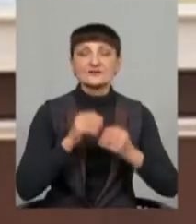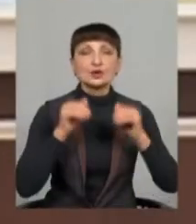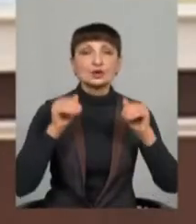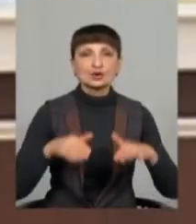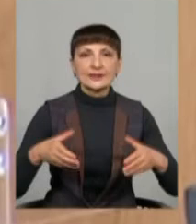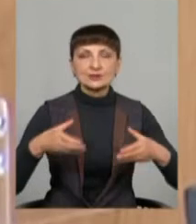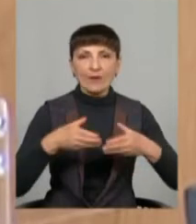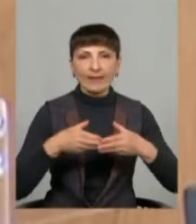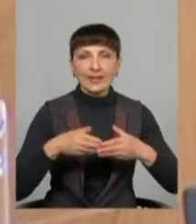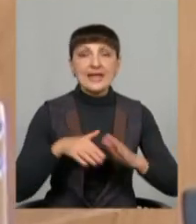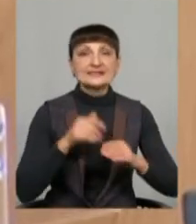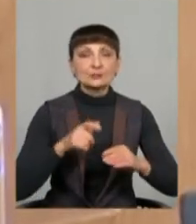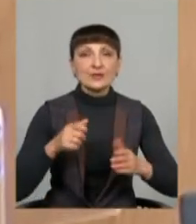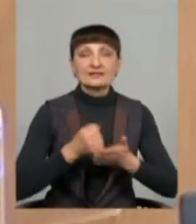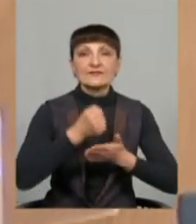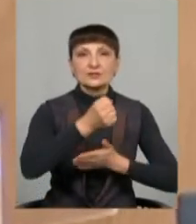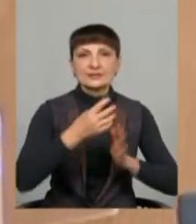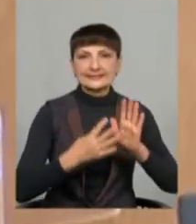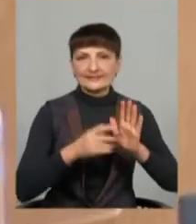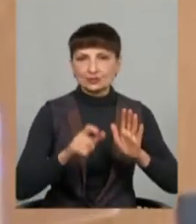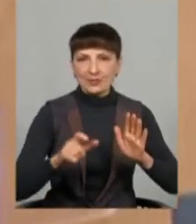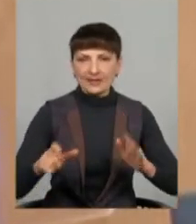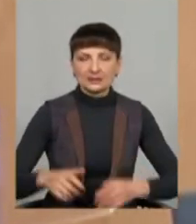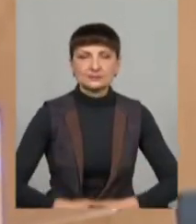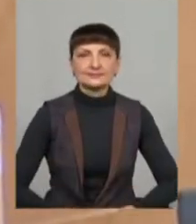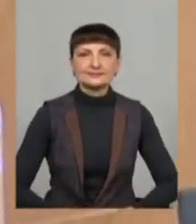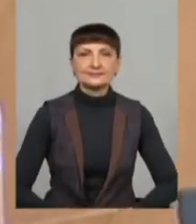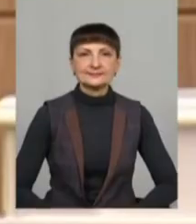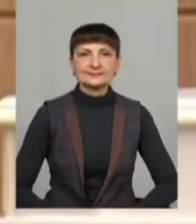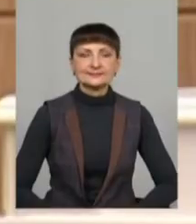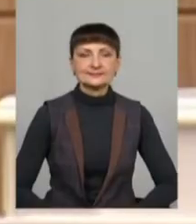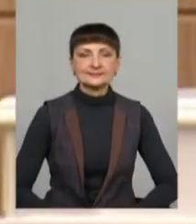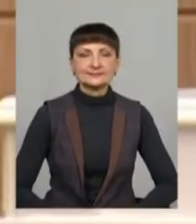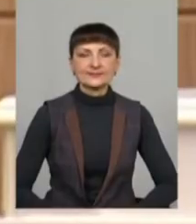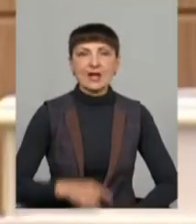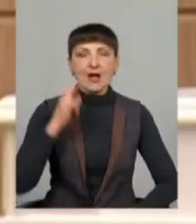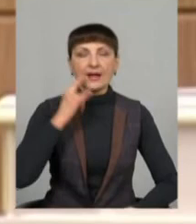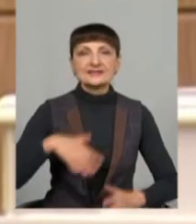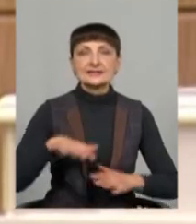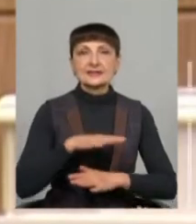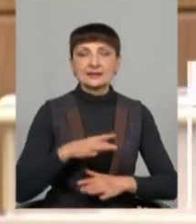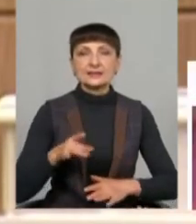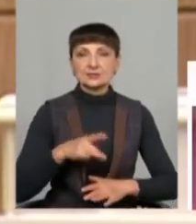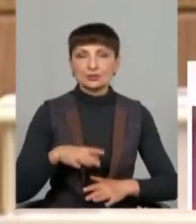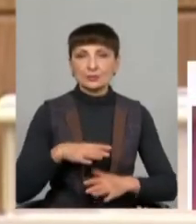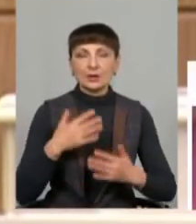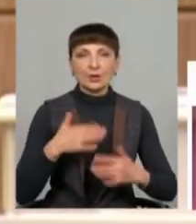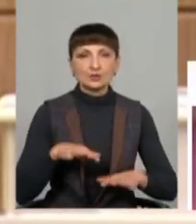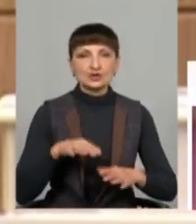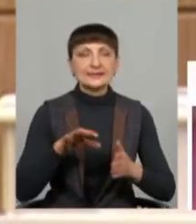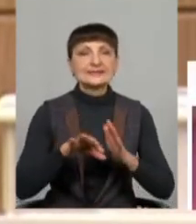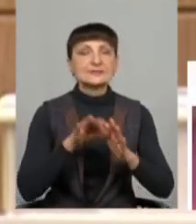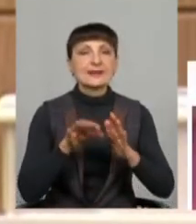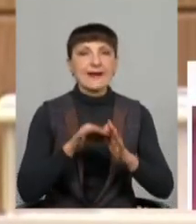совета АНК в депутаты выдвинуты 9 человек. В соответствии с